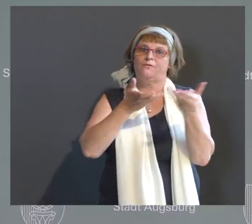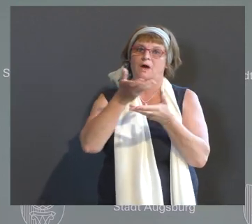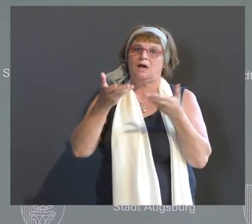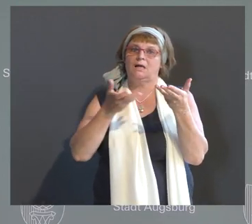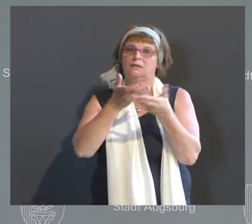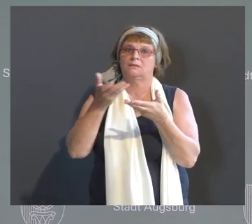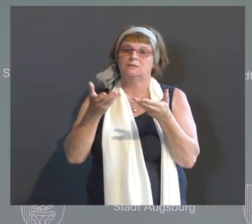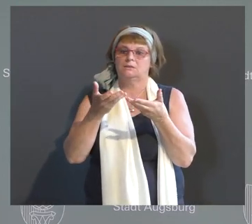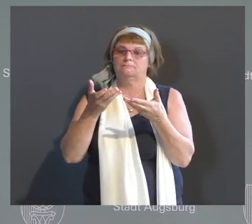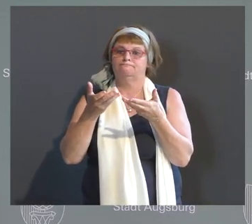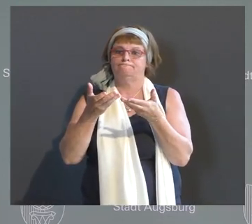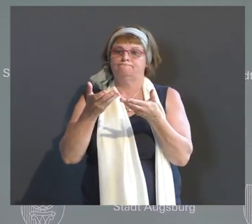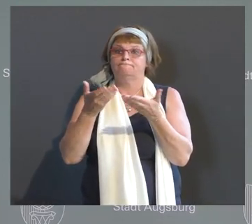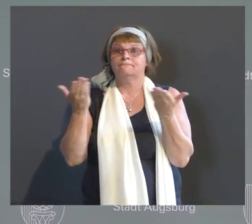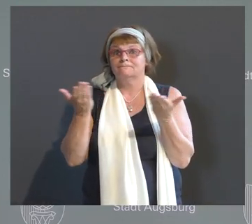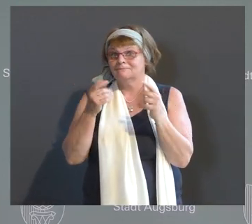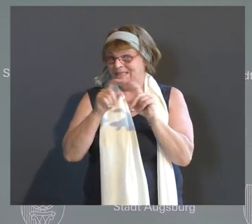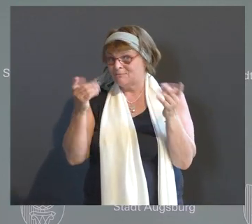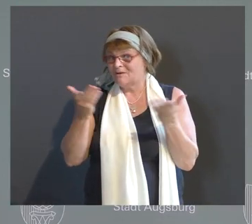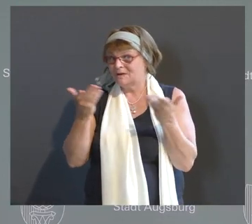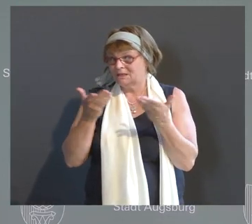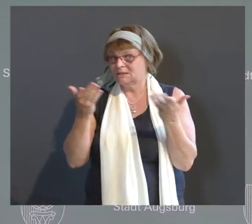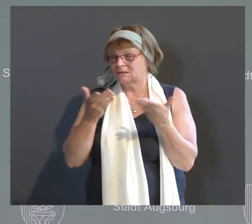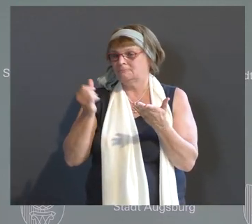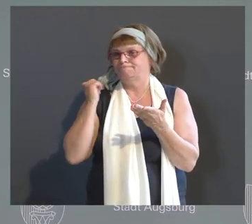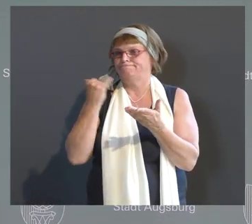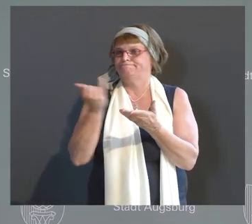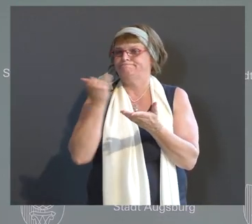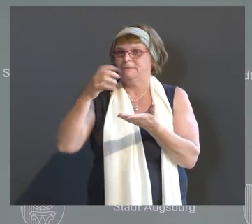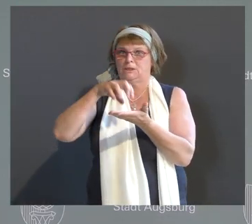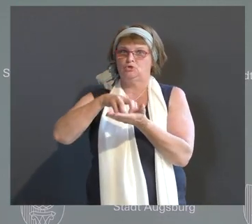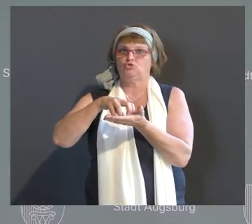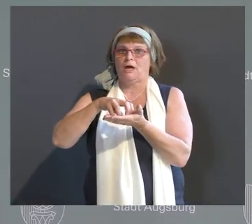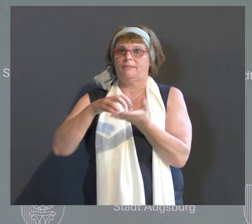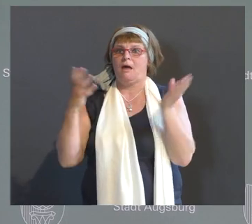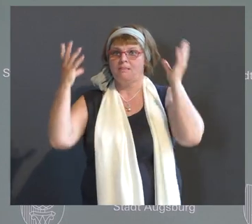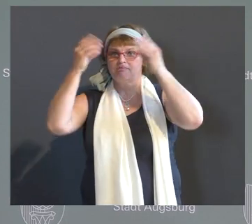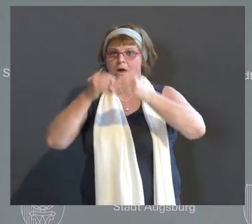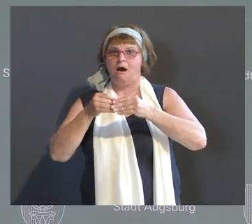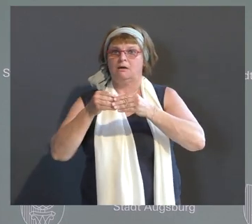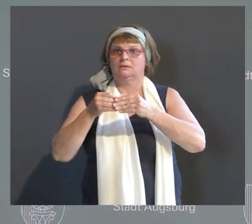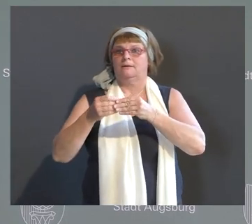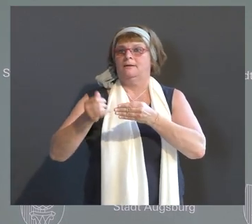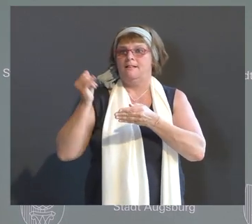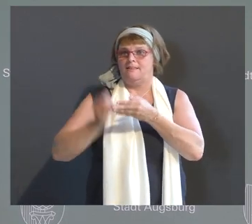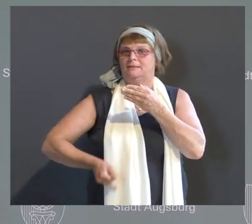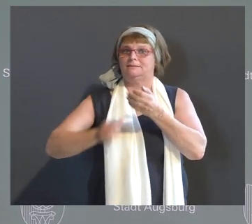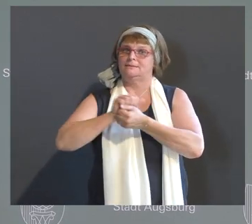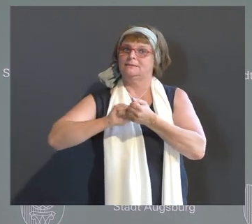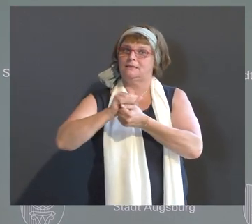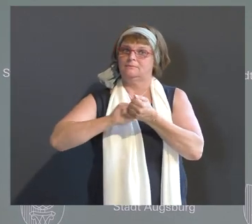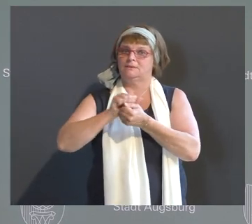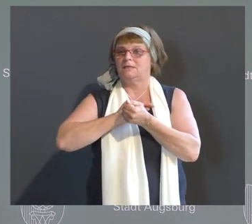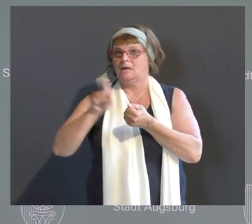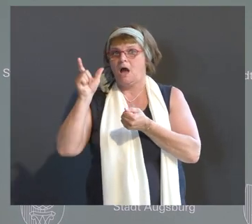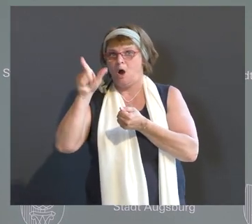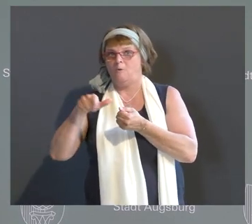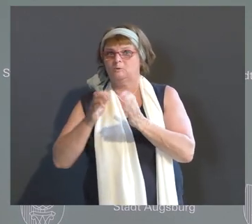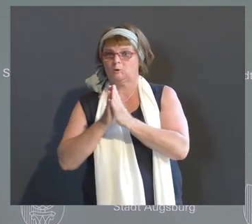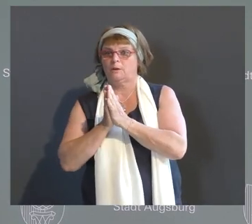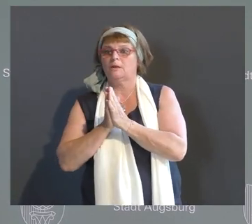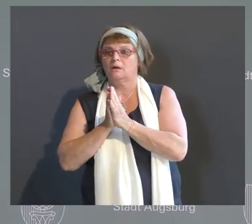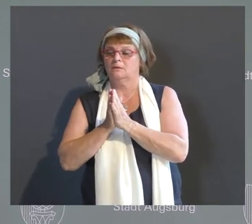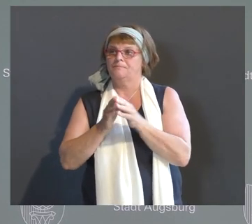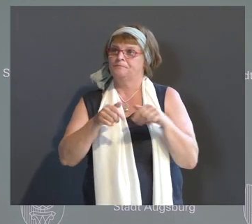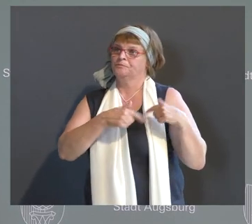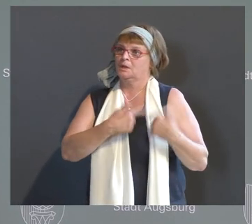zu den Vorgängen in der Innenstadt in der Nacht von vergangenen Samstag auf vergangenen Sonntag. Ich darf an meiner Seite auch ganz herzlich